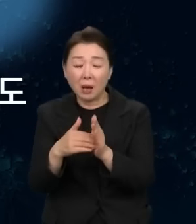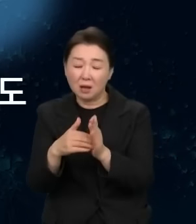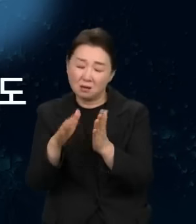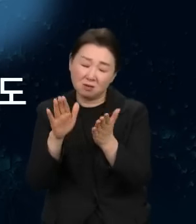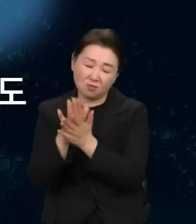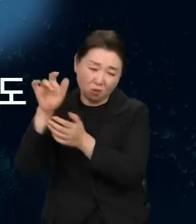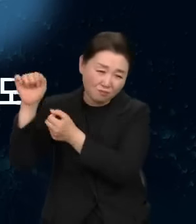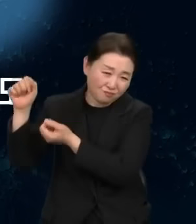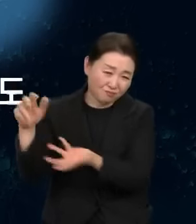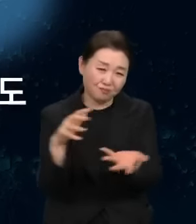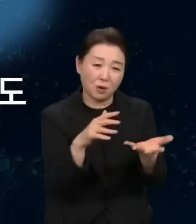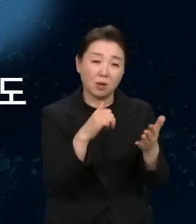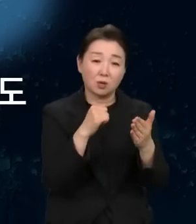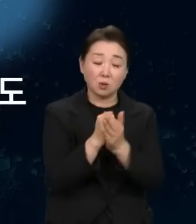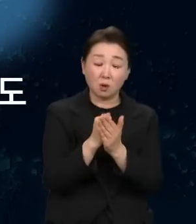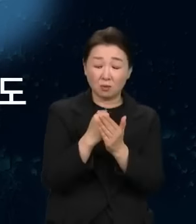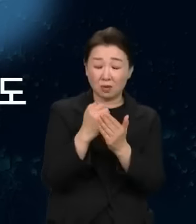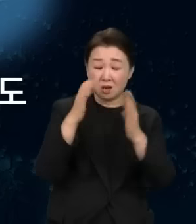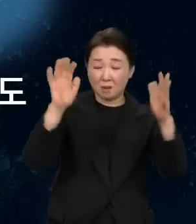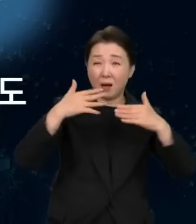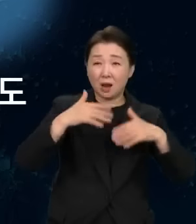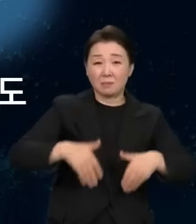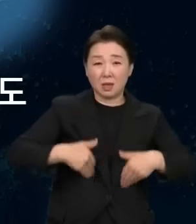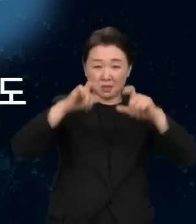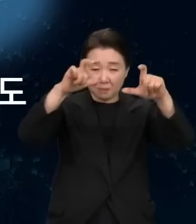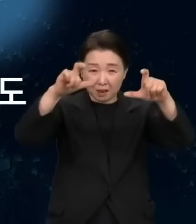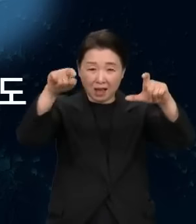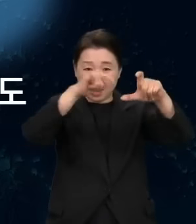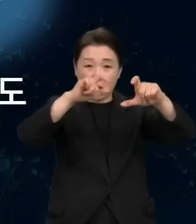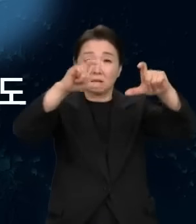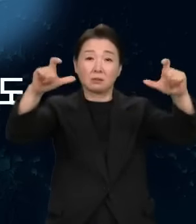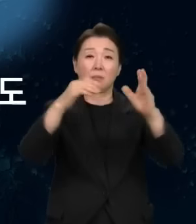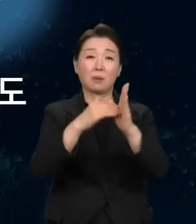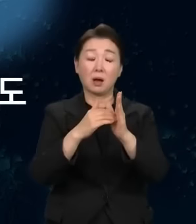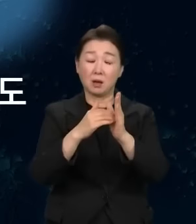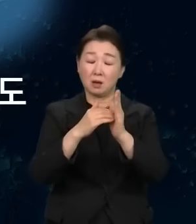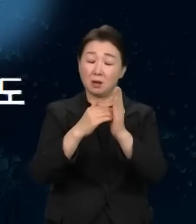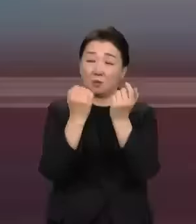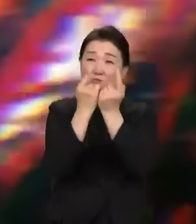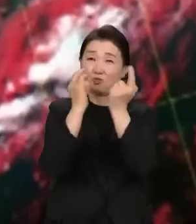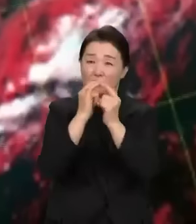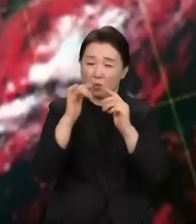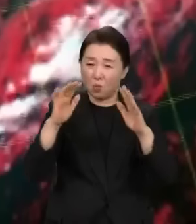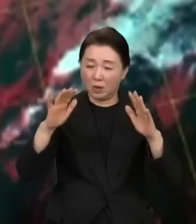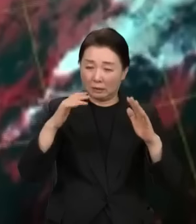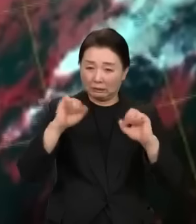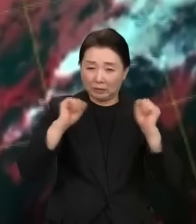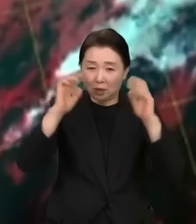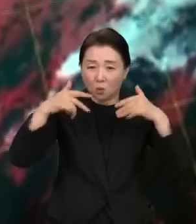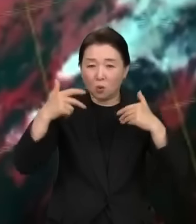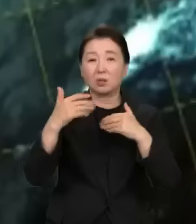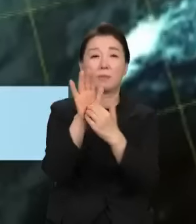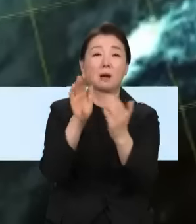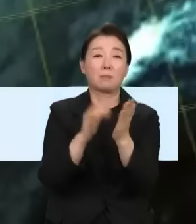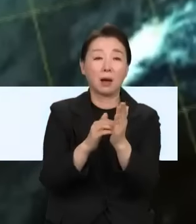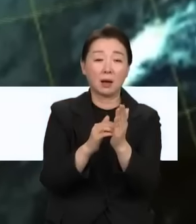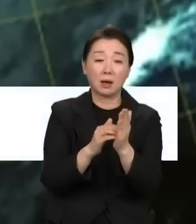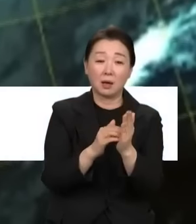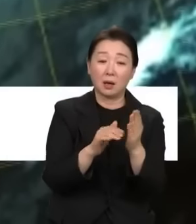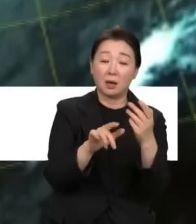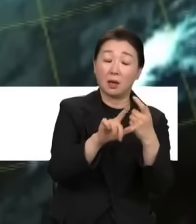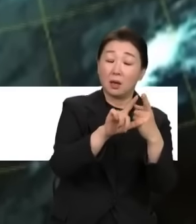고기압 반경도 커졌습니다. 이게 북쪽에서 불어오는 찬 공기를 가로막는 겁니다. 12월과 1월, 2월 모두